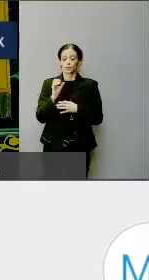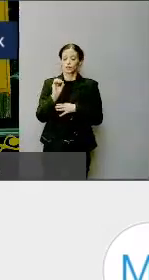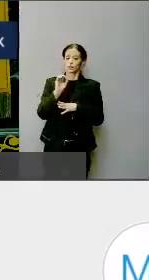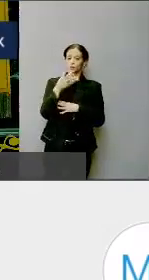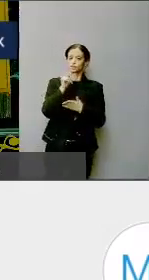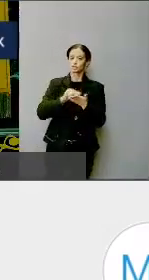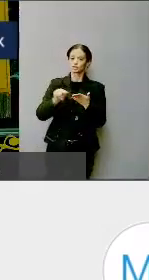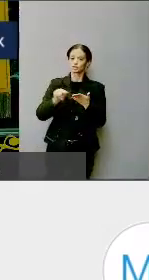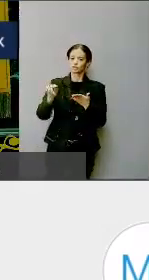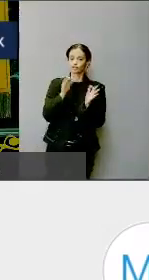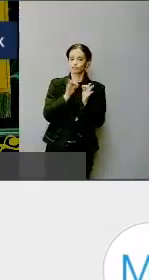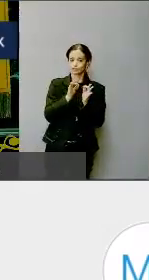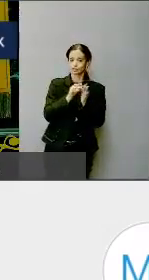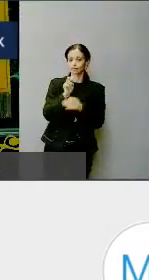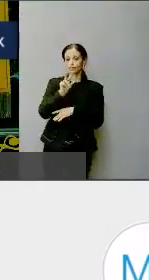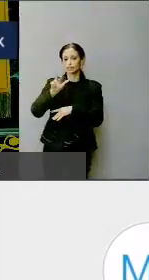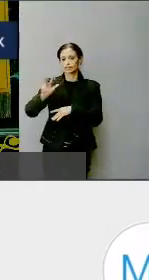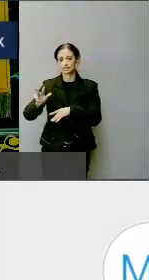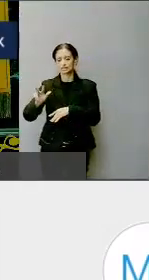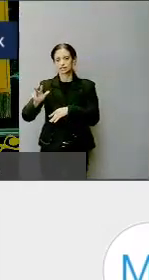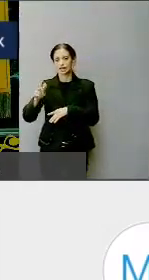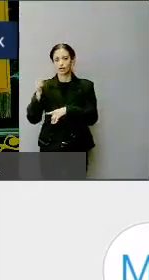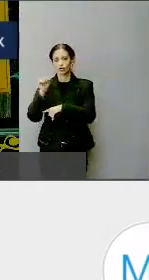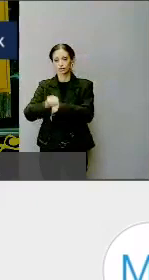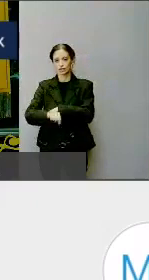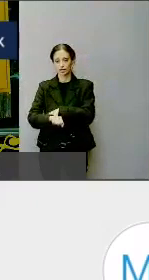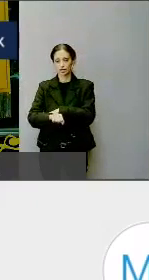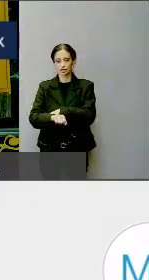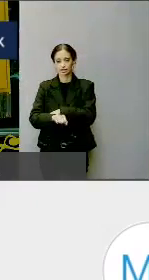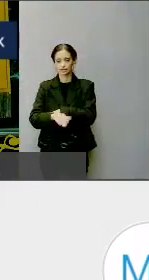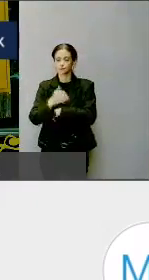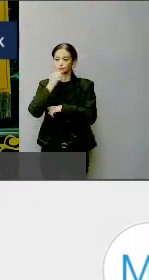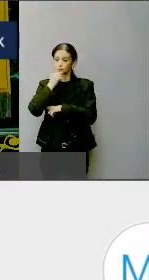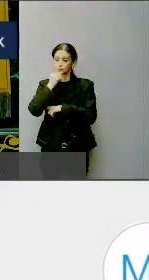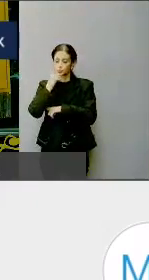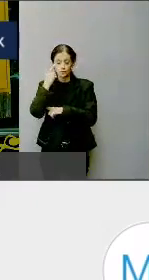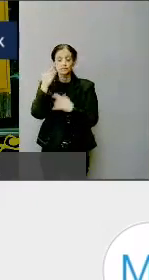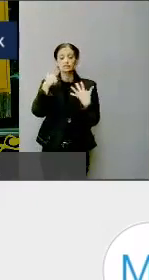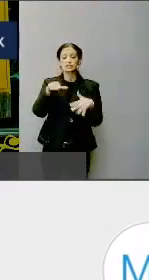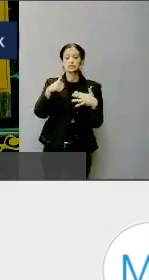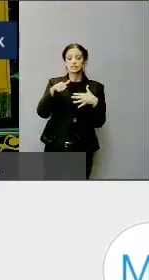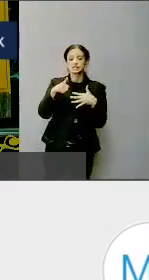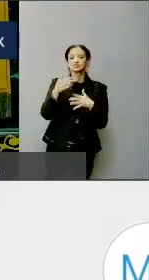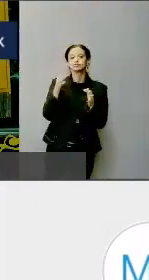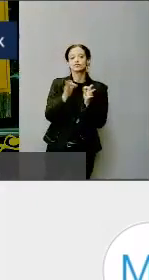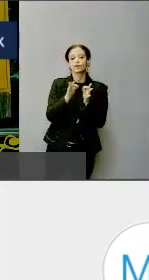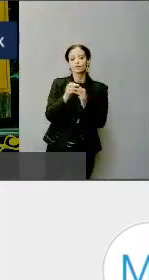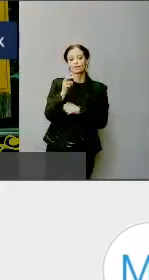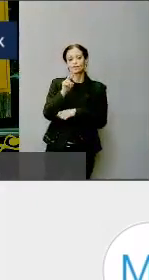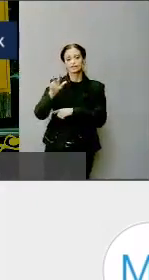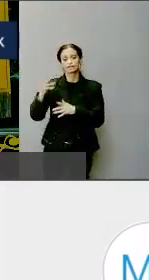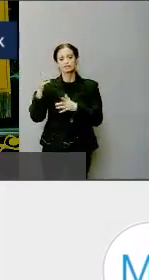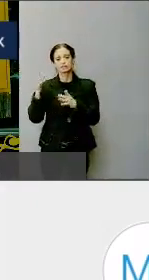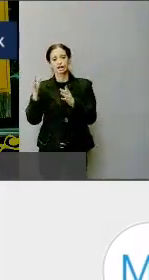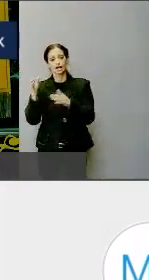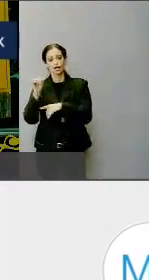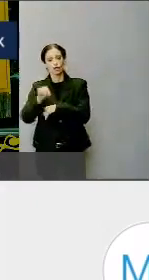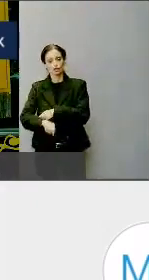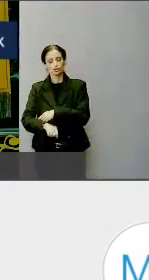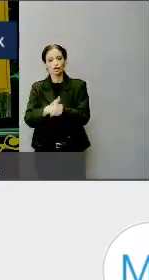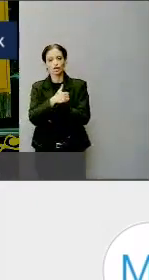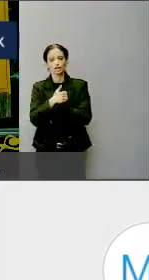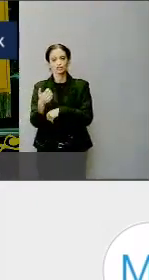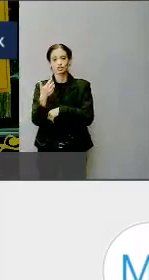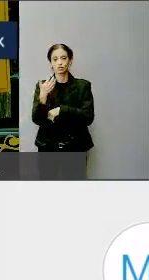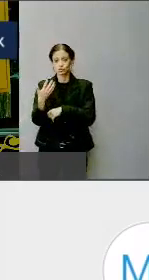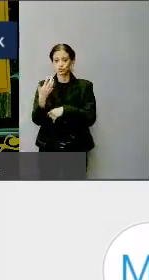favorevoli 23 16 scusate voti favorevoli 23 contrari su 105 il consiglio